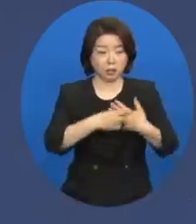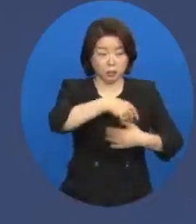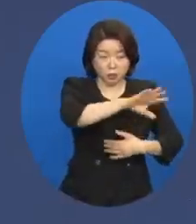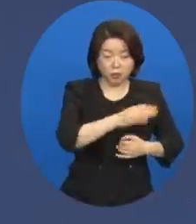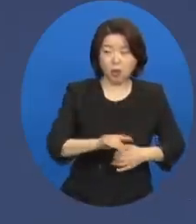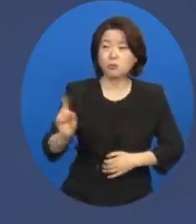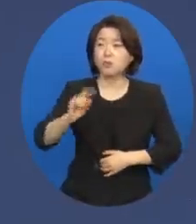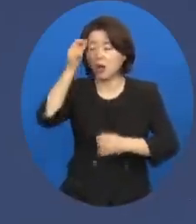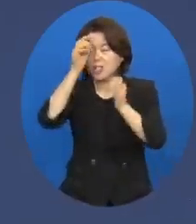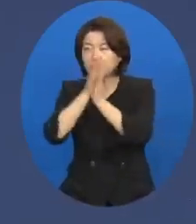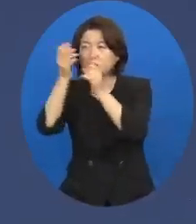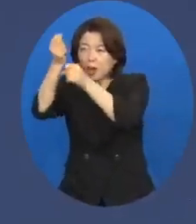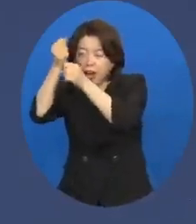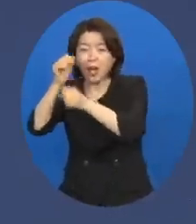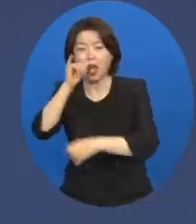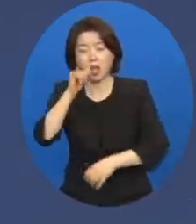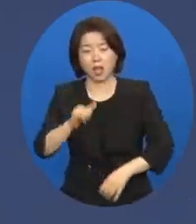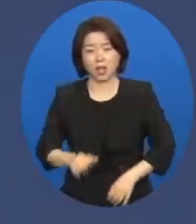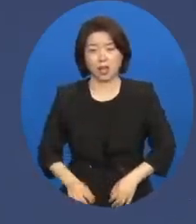하려고 기도를 하고 매달리겠어요?